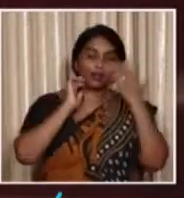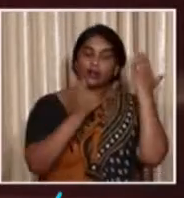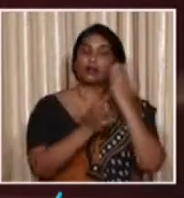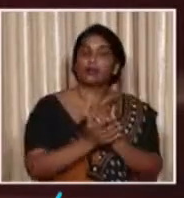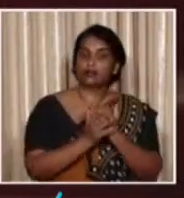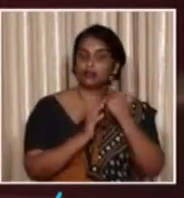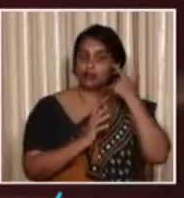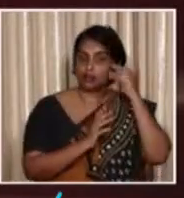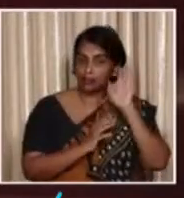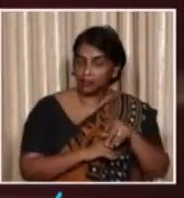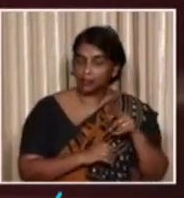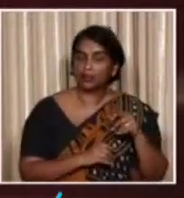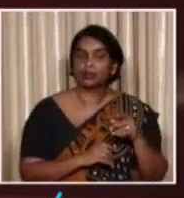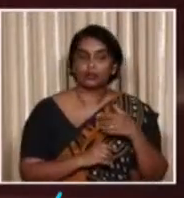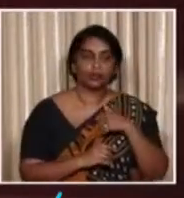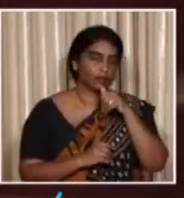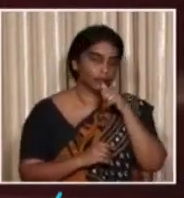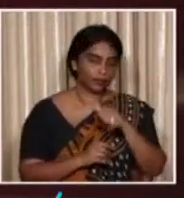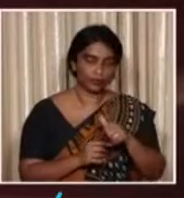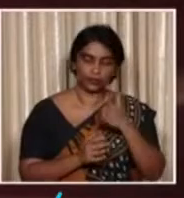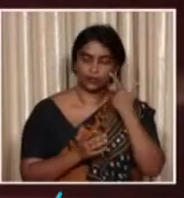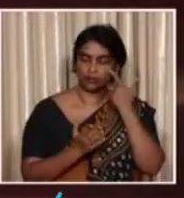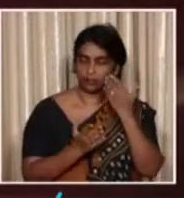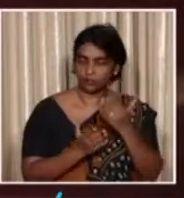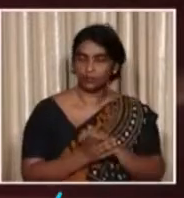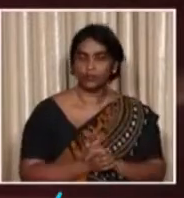වැළැක්වීමේ චේතනාවෙන් බව පැහැදිලි.